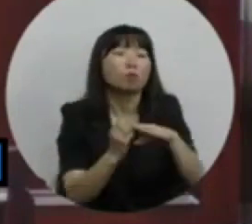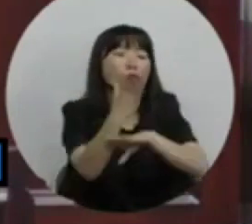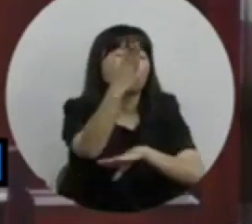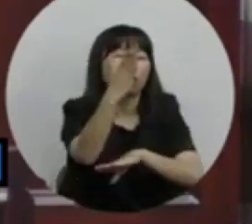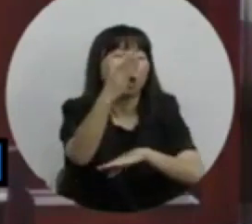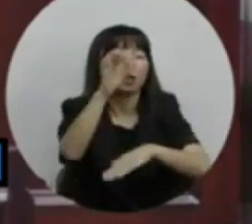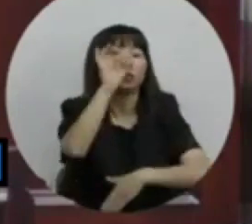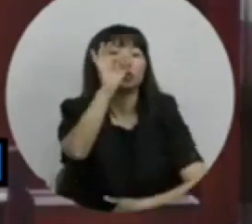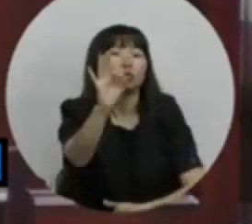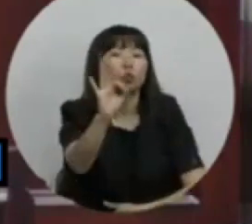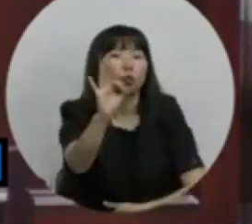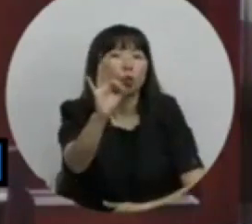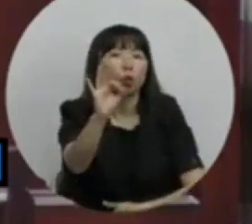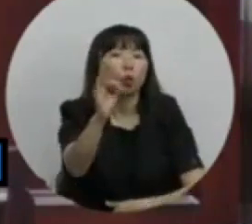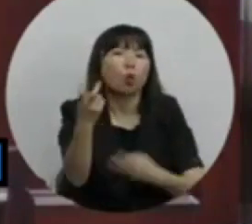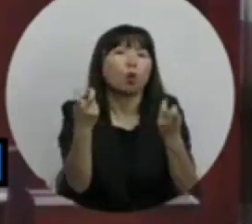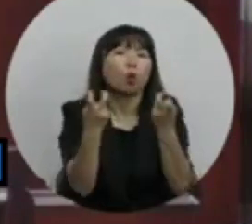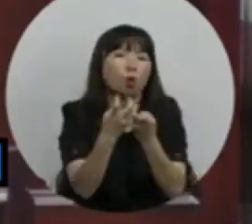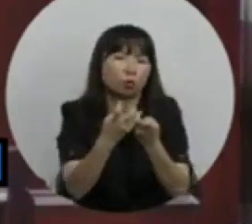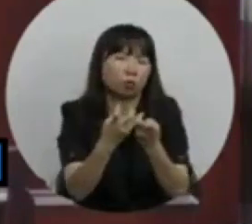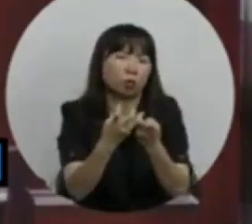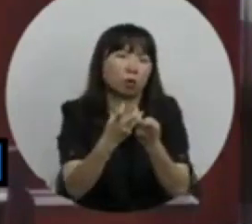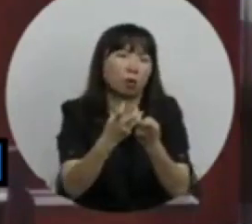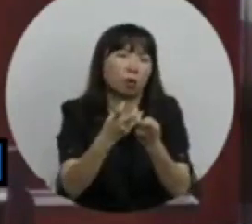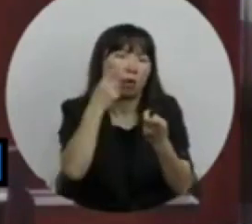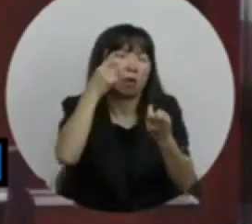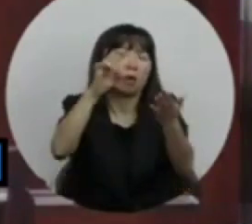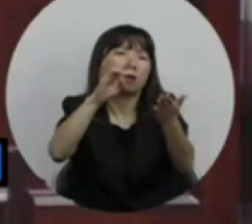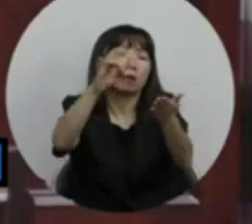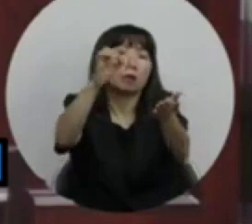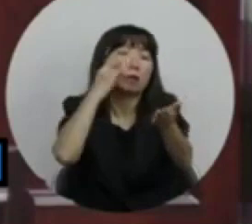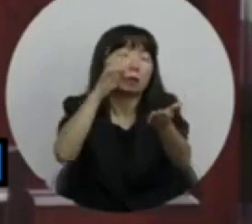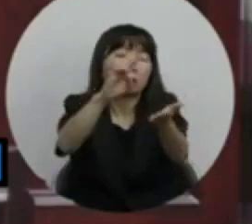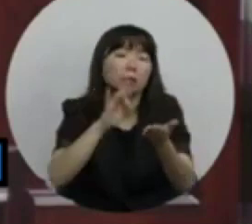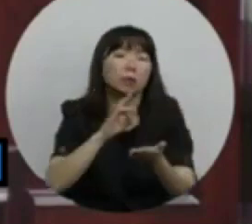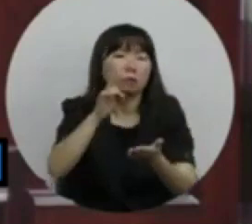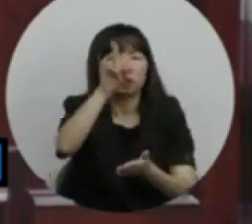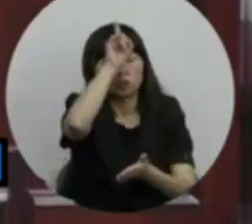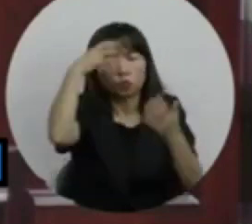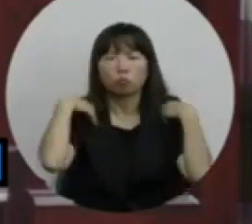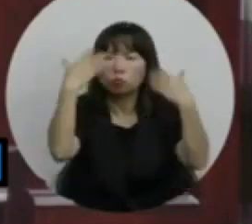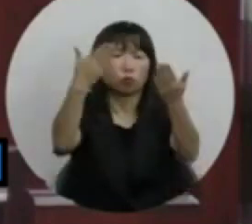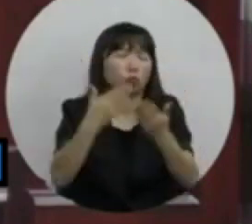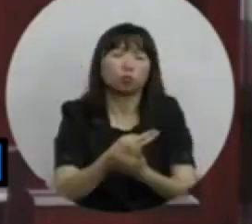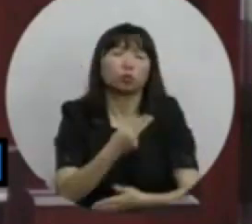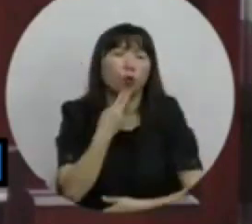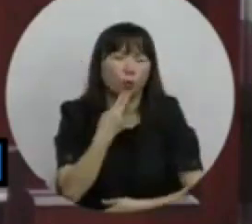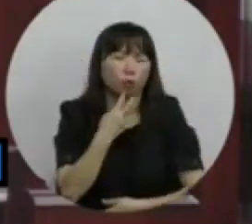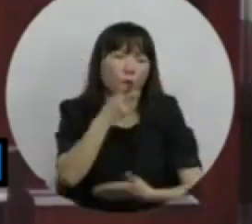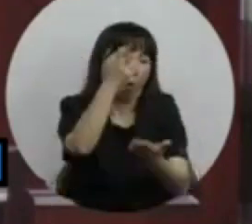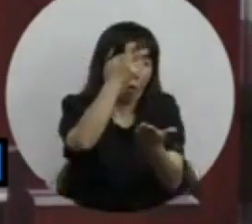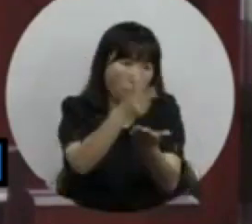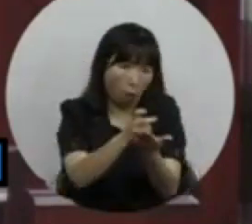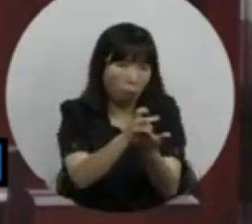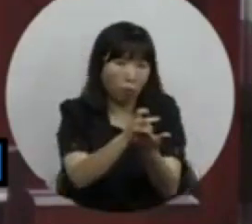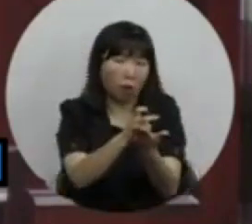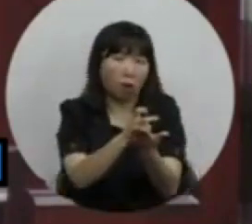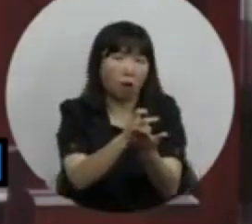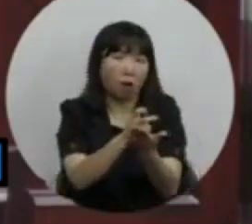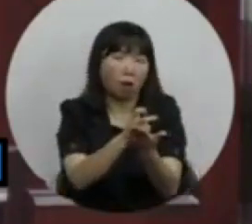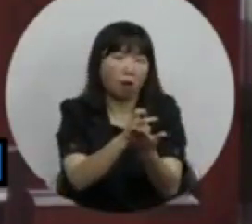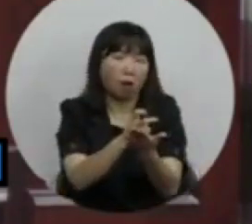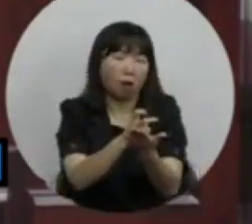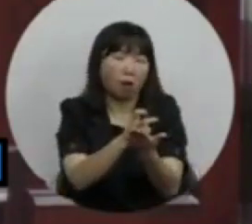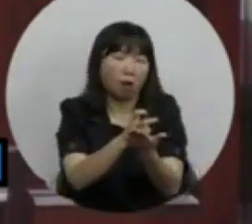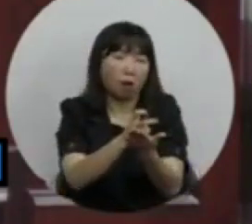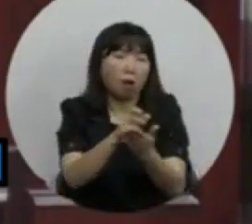따른 교부세가 안 내려옵니다. 아주 요거는 법과 시행규칙에 명시가